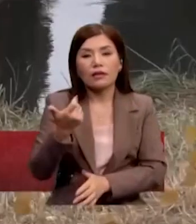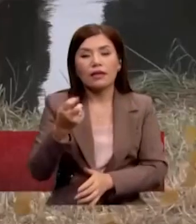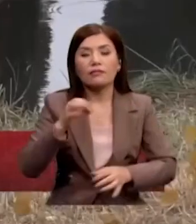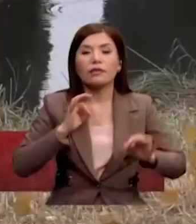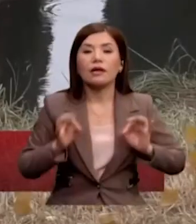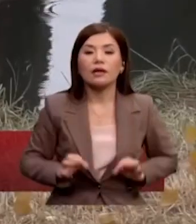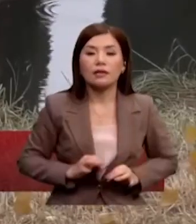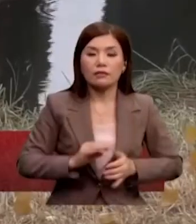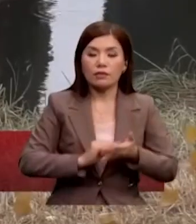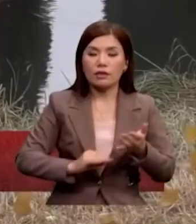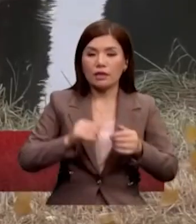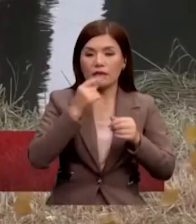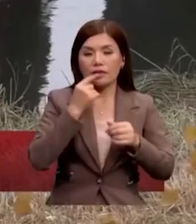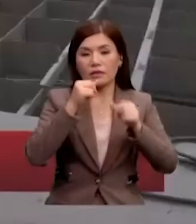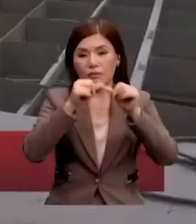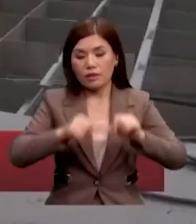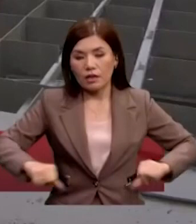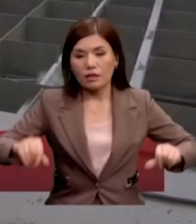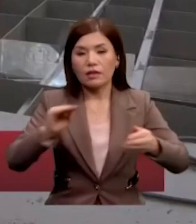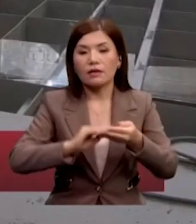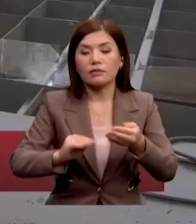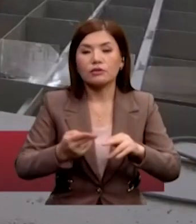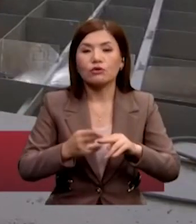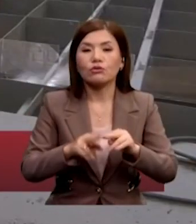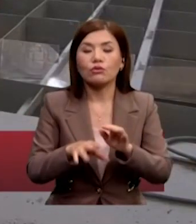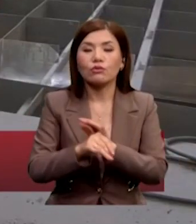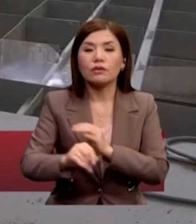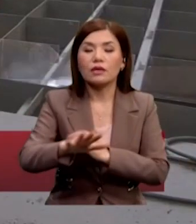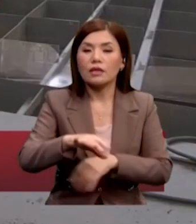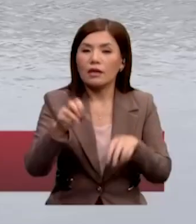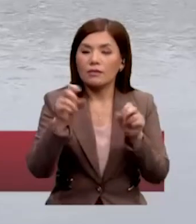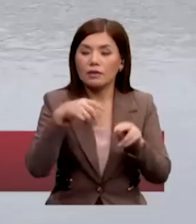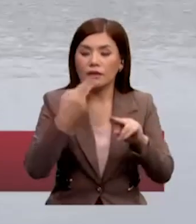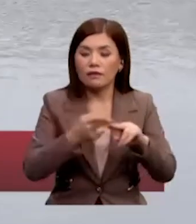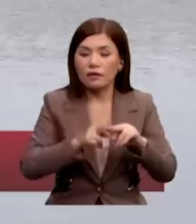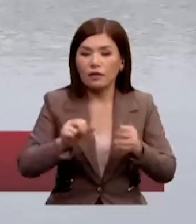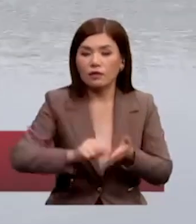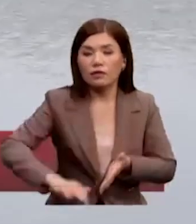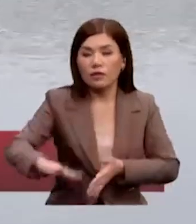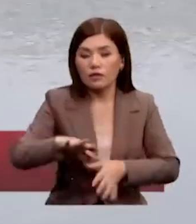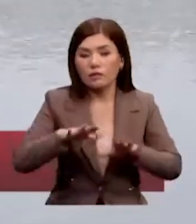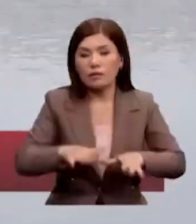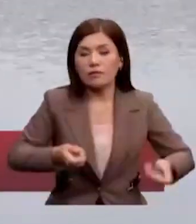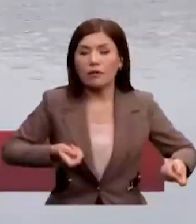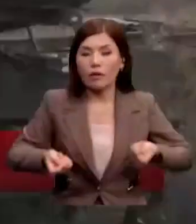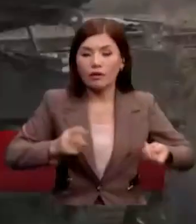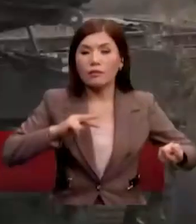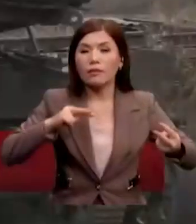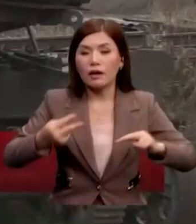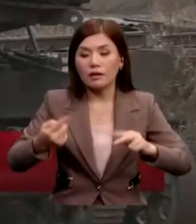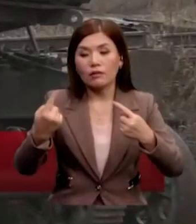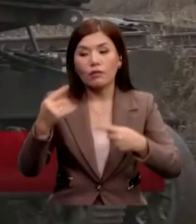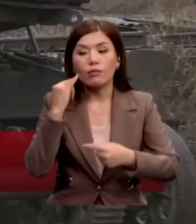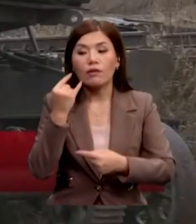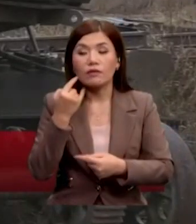она отмечена красным цветом. Это означает рекреационную зону. Участка, который местные власти должны предоставить взамен,